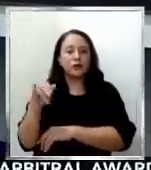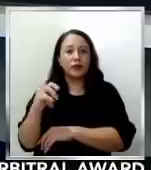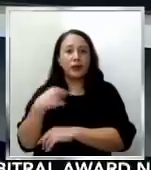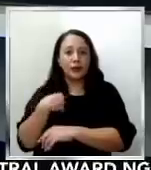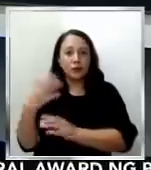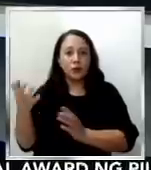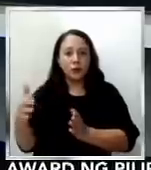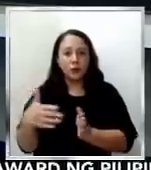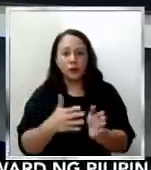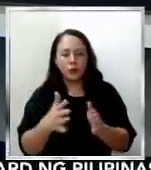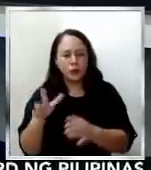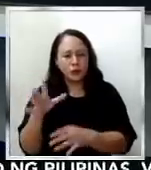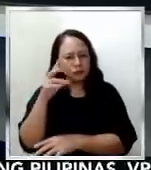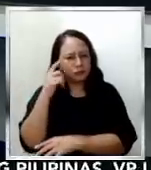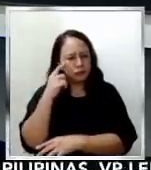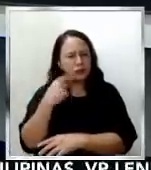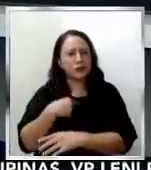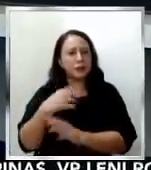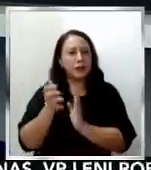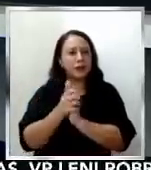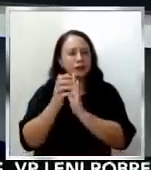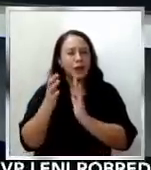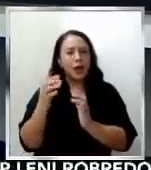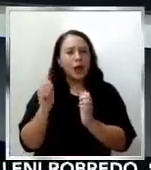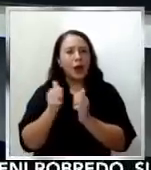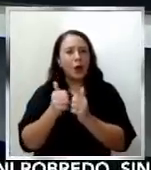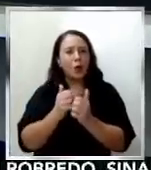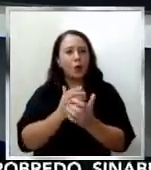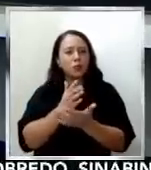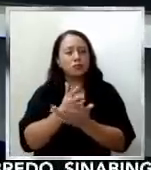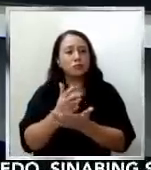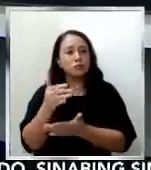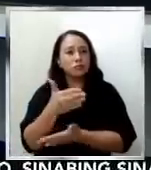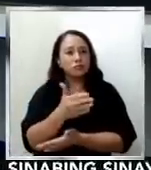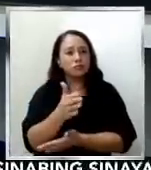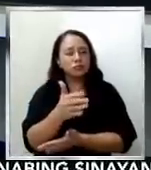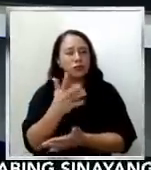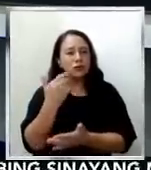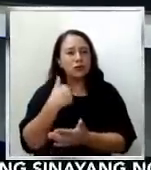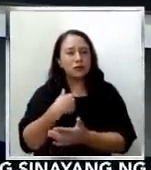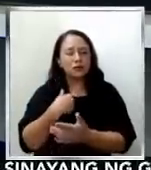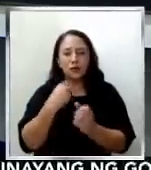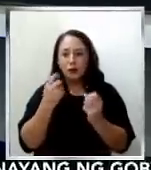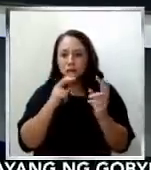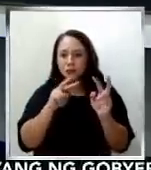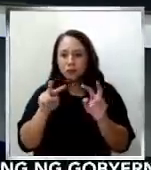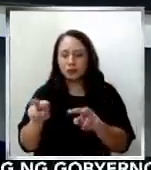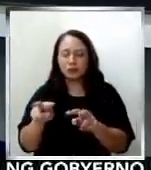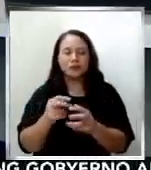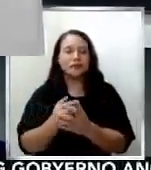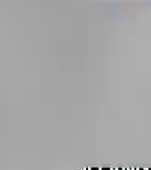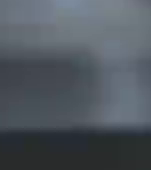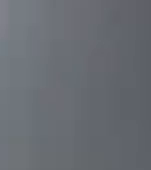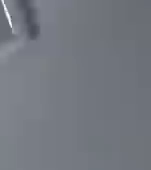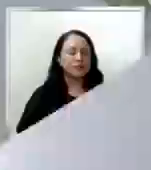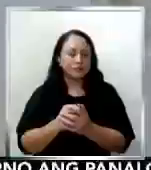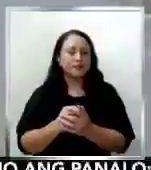ng mga eksperto kung paano naligaw ang hayop na yan na kinaaliwan na marami sa pagtutok ni Oscar Oida.